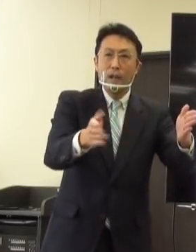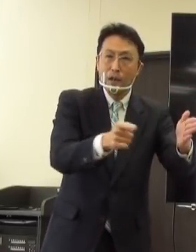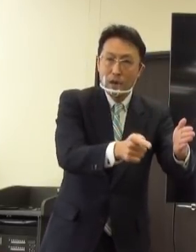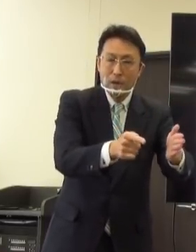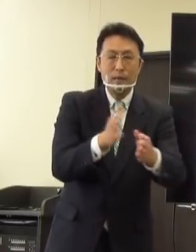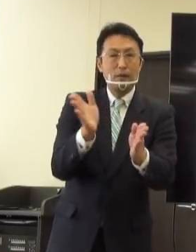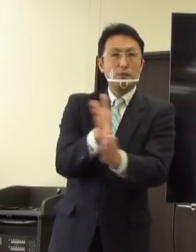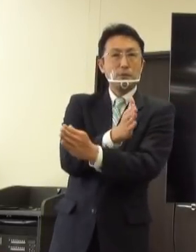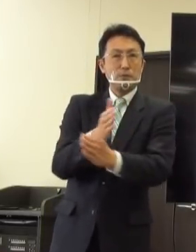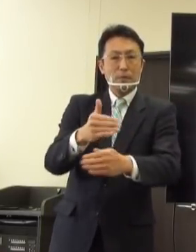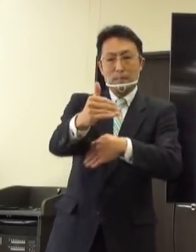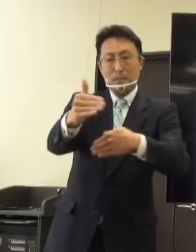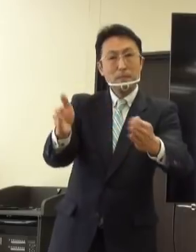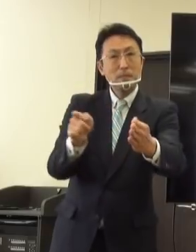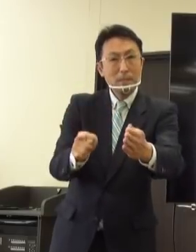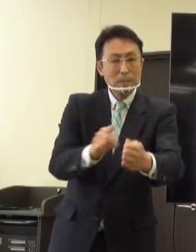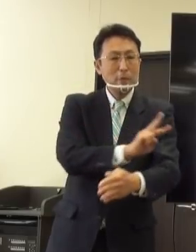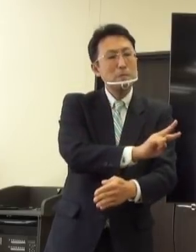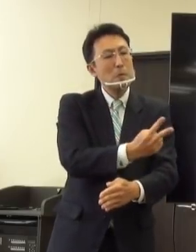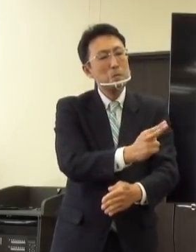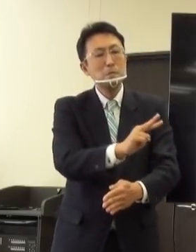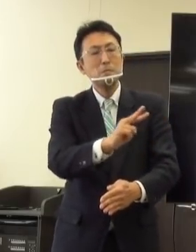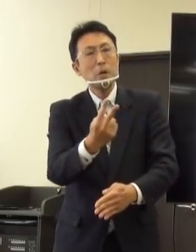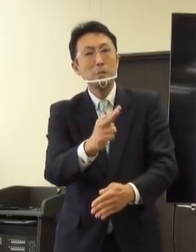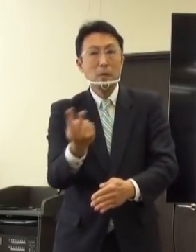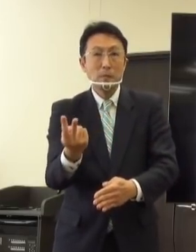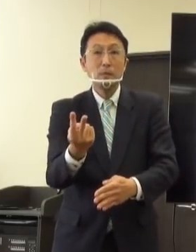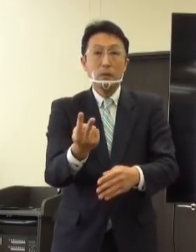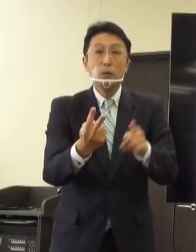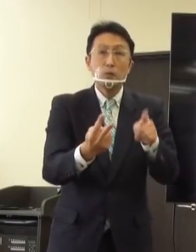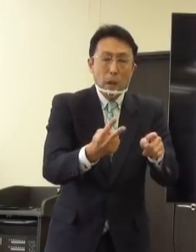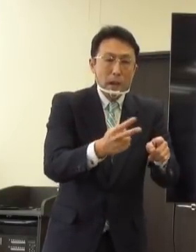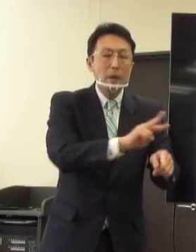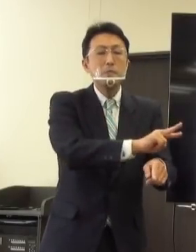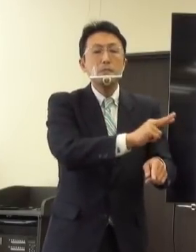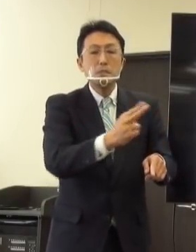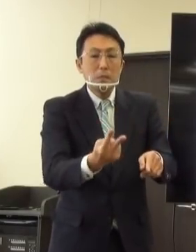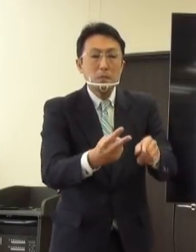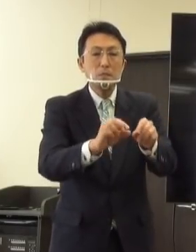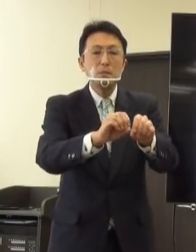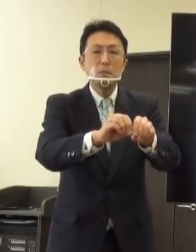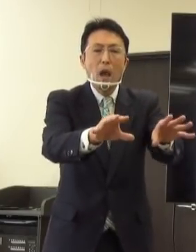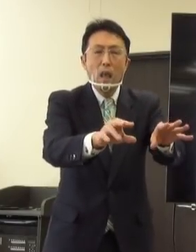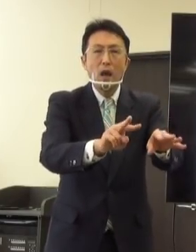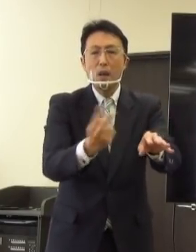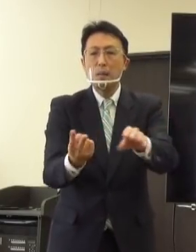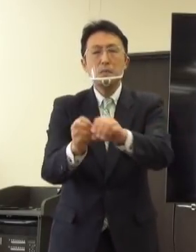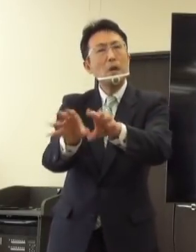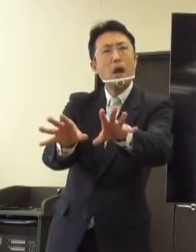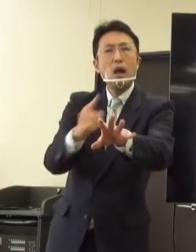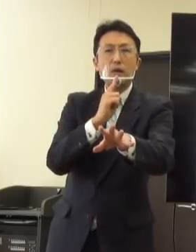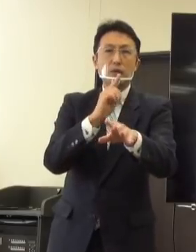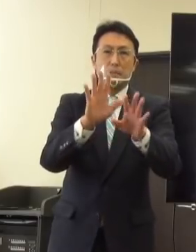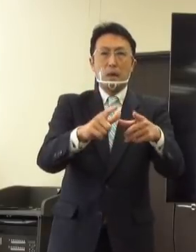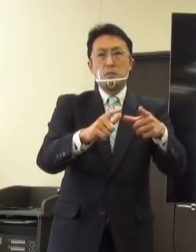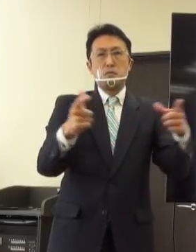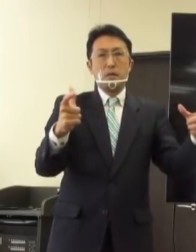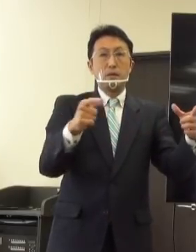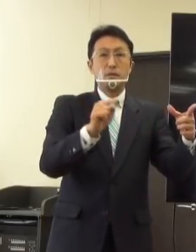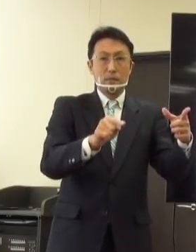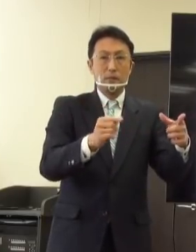室などでの感染が見られておりますので、今申し上げた5つ